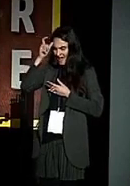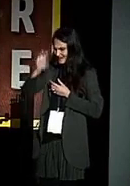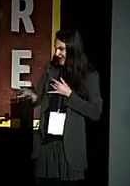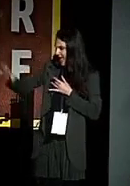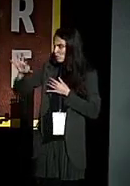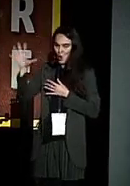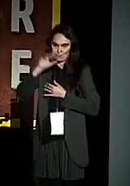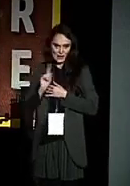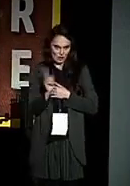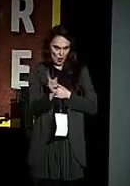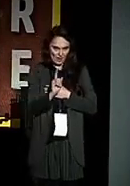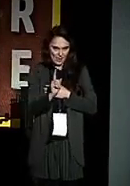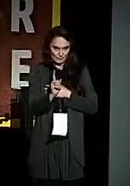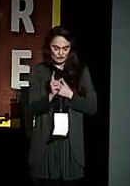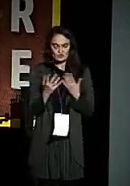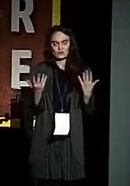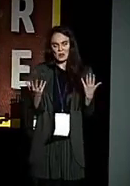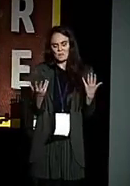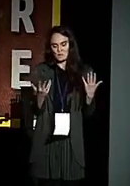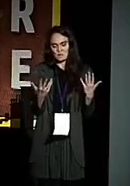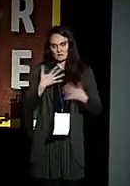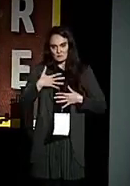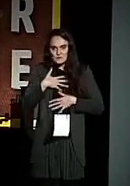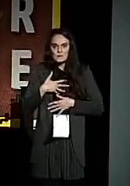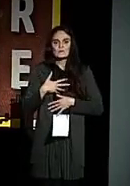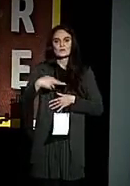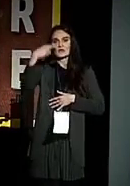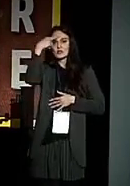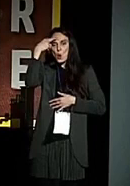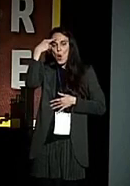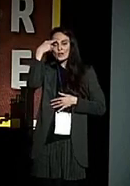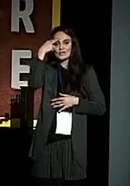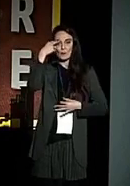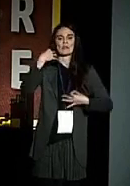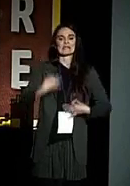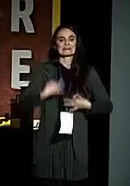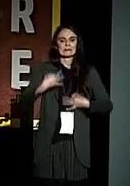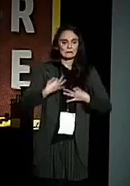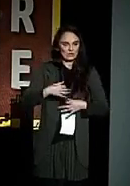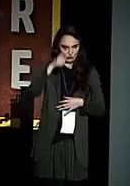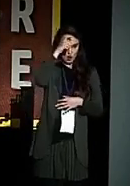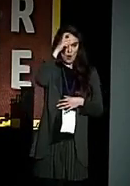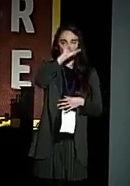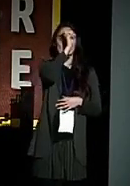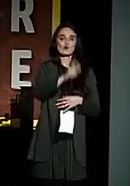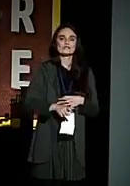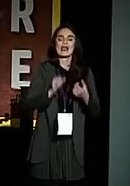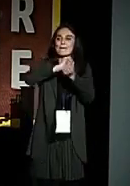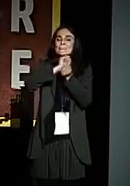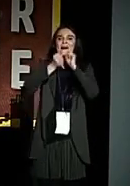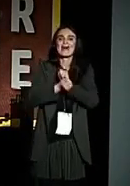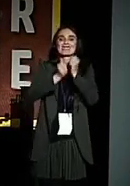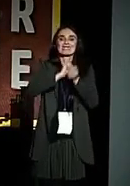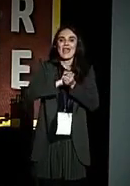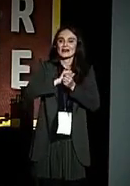fa molto piacere che è stata ricordata la determinazione con cui il governo italiano sta conducendo una battaglia per avere un